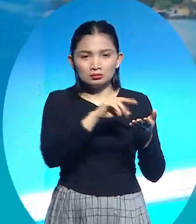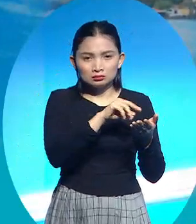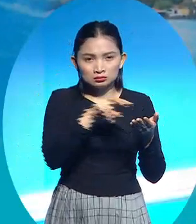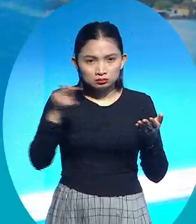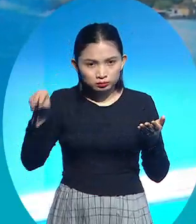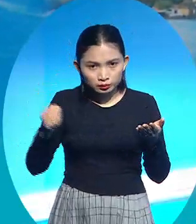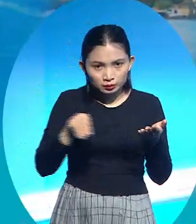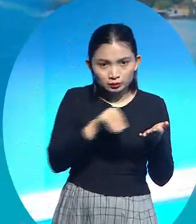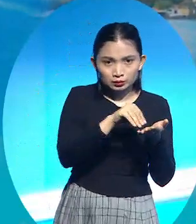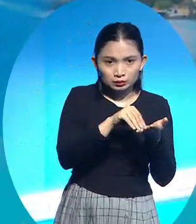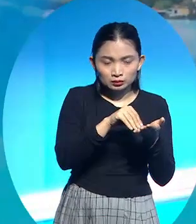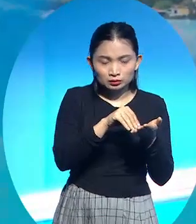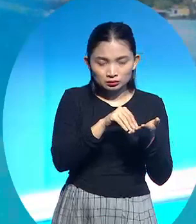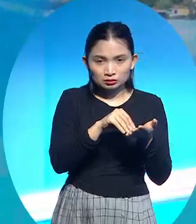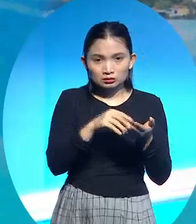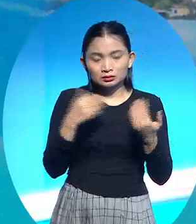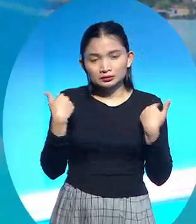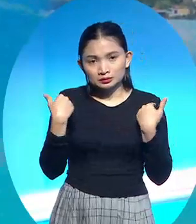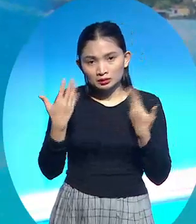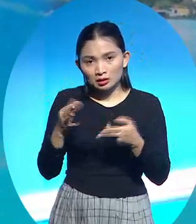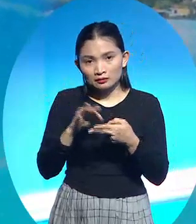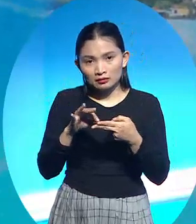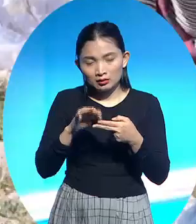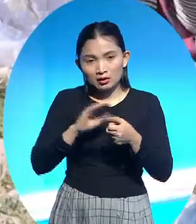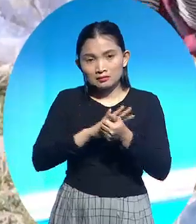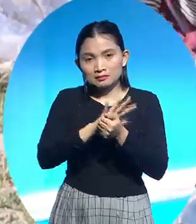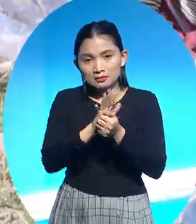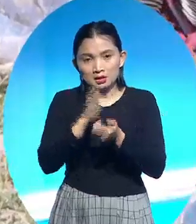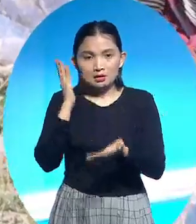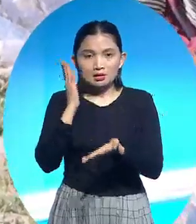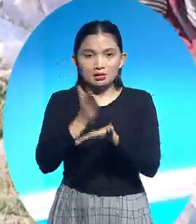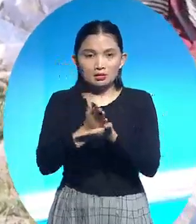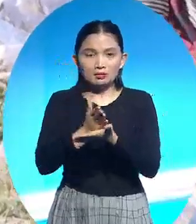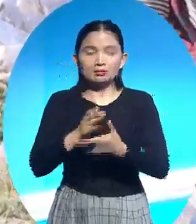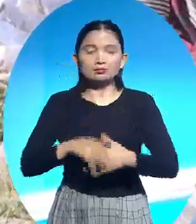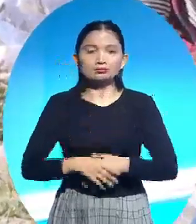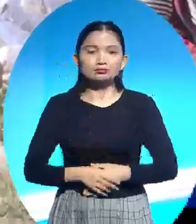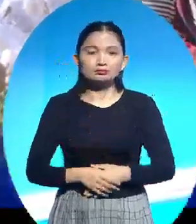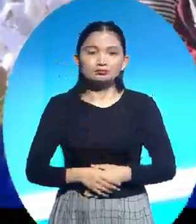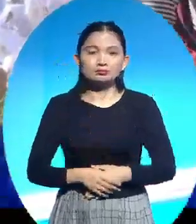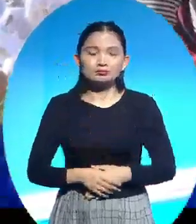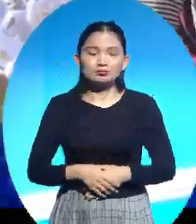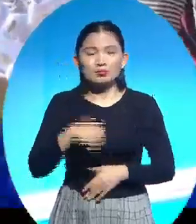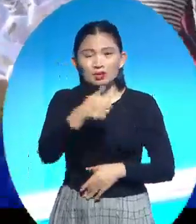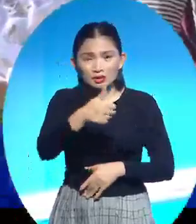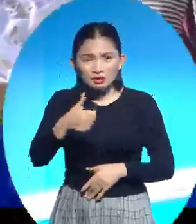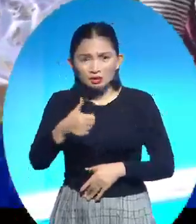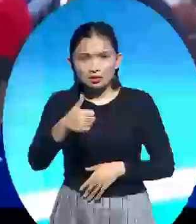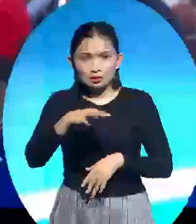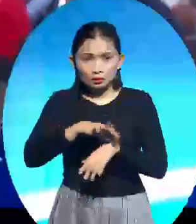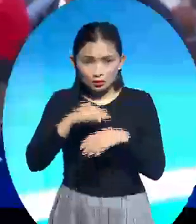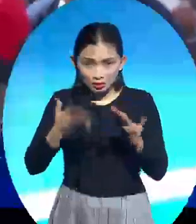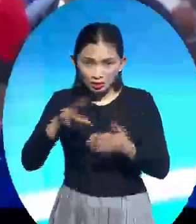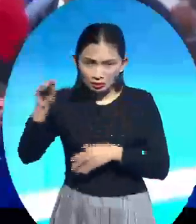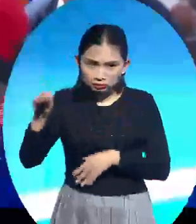hạn chế nhập cư liên quan đến covid-19 của Mỹ kết thúc Theo Các nhà hoạt động những người di cư trong tuần này đã